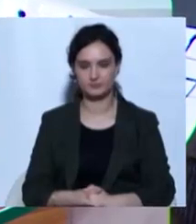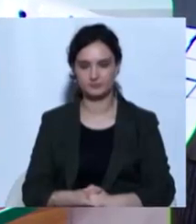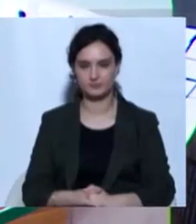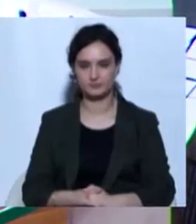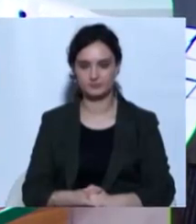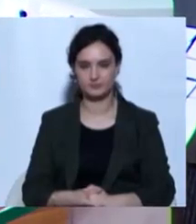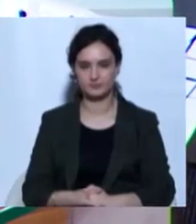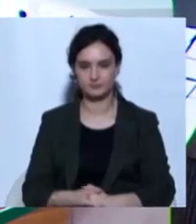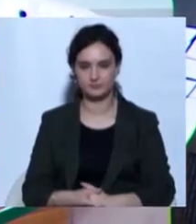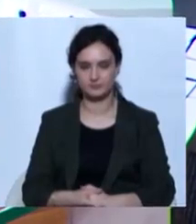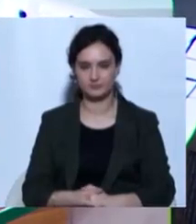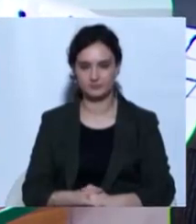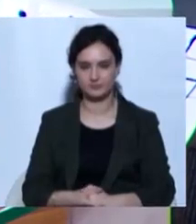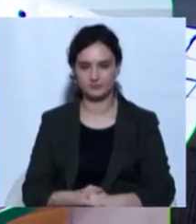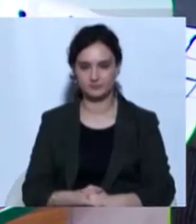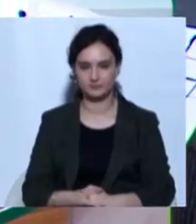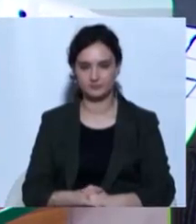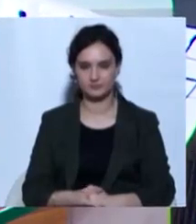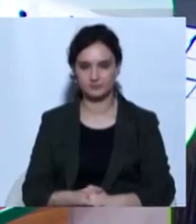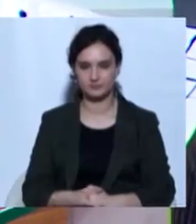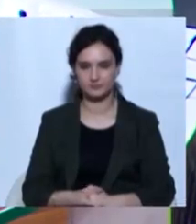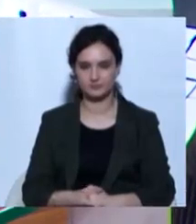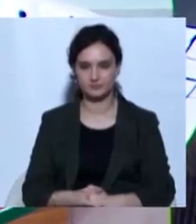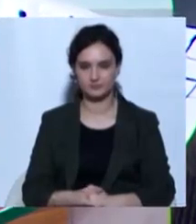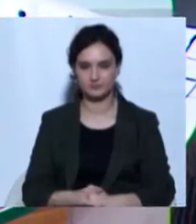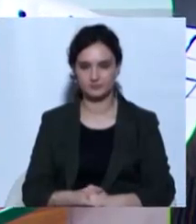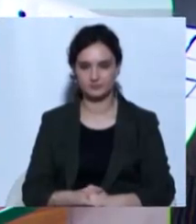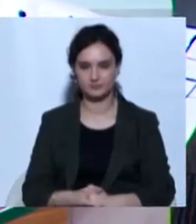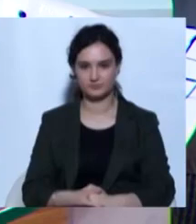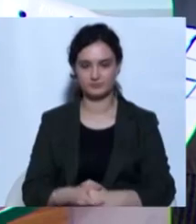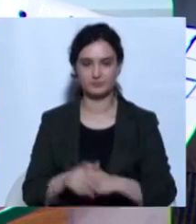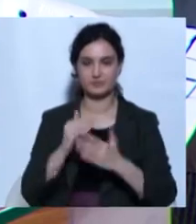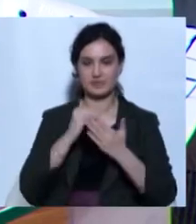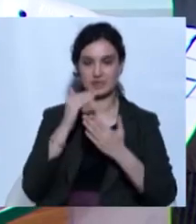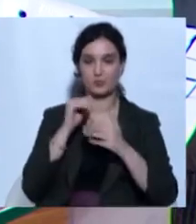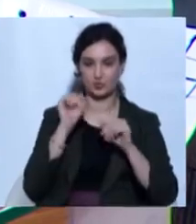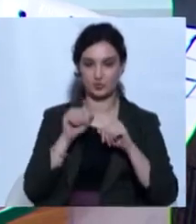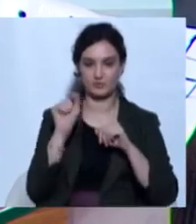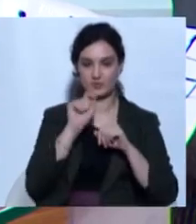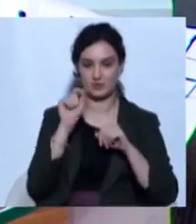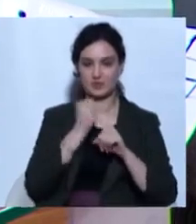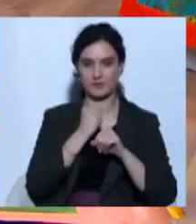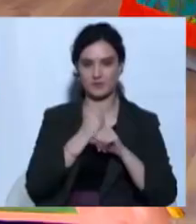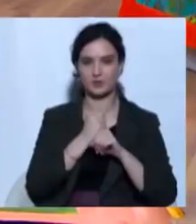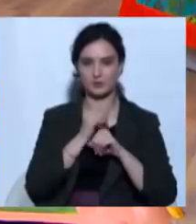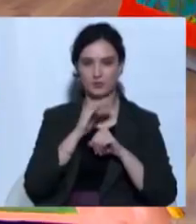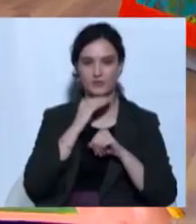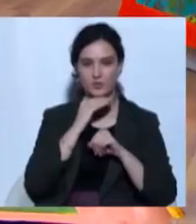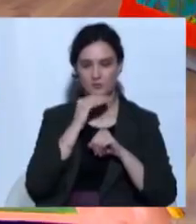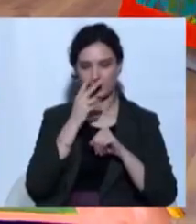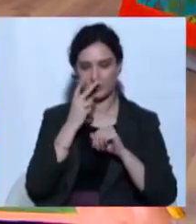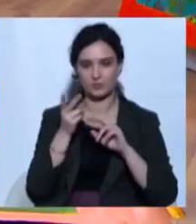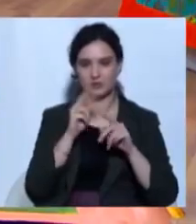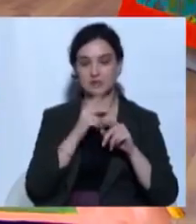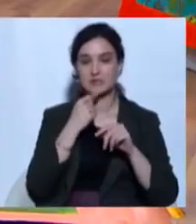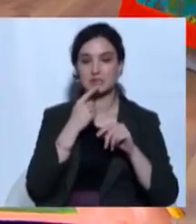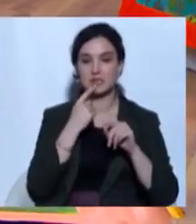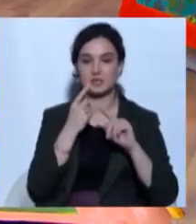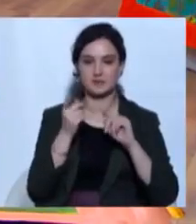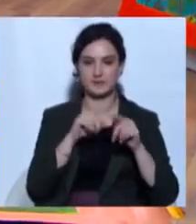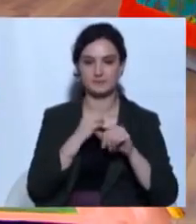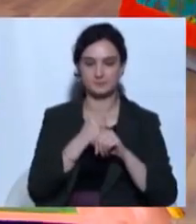შეგვიძლია გავაკეთოთ აი აგზევით, კარგი, ქვეყოფავ, ნახოთ მერ. გადავიდეთ